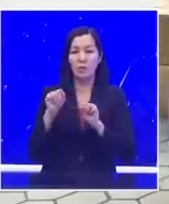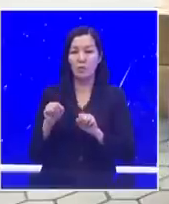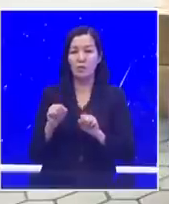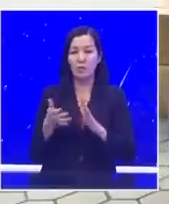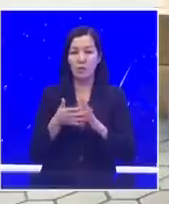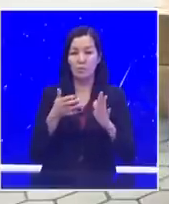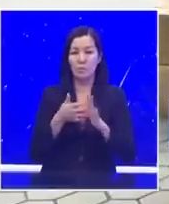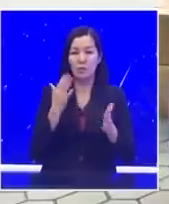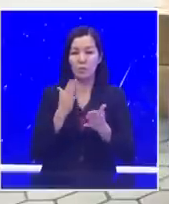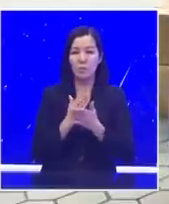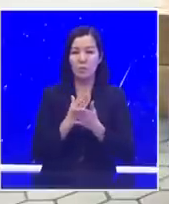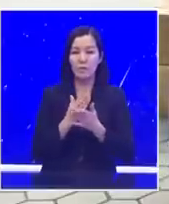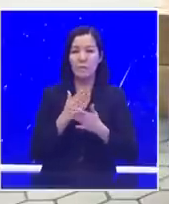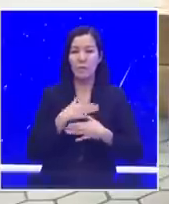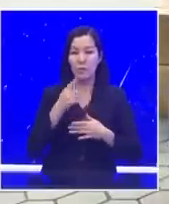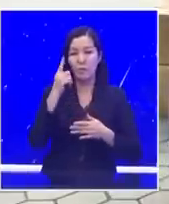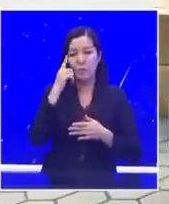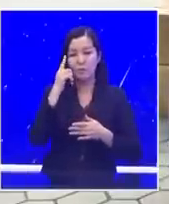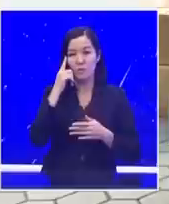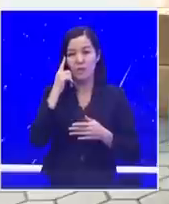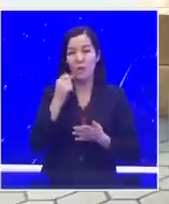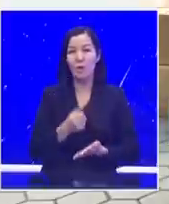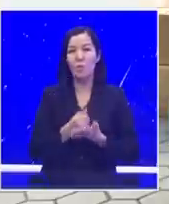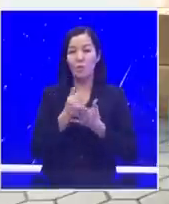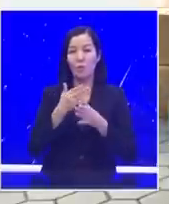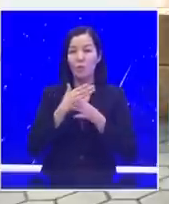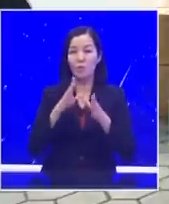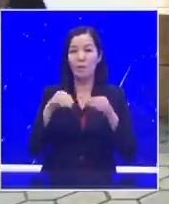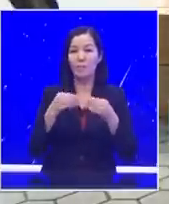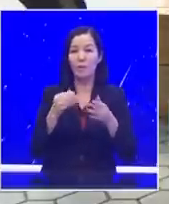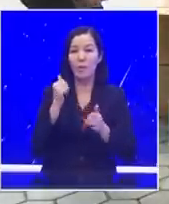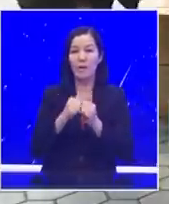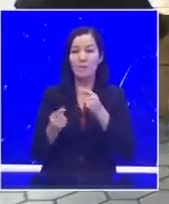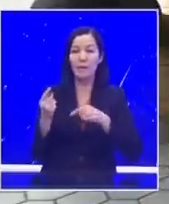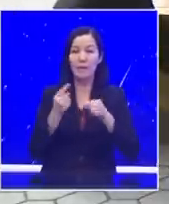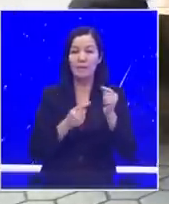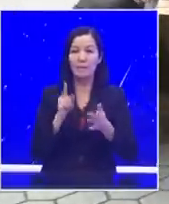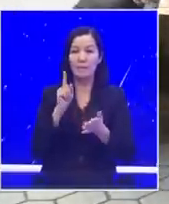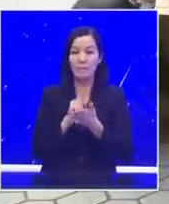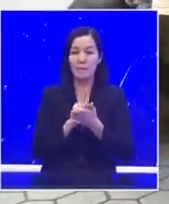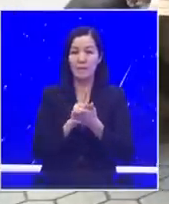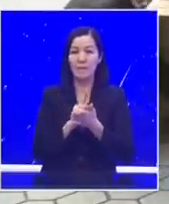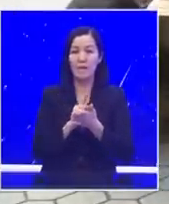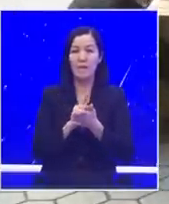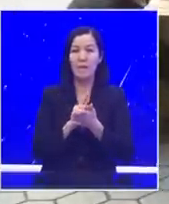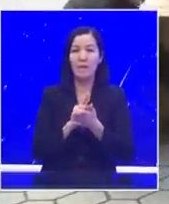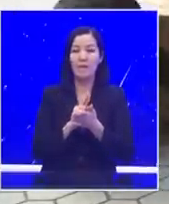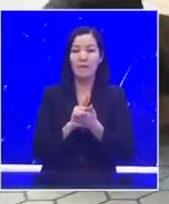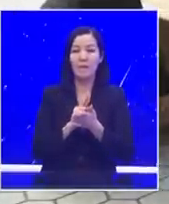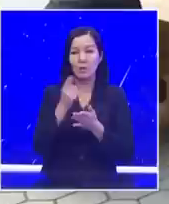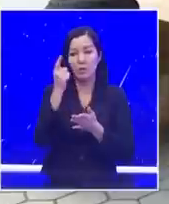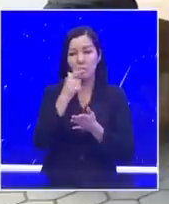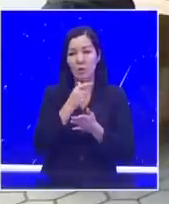болып жатыр. Сондықтан менің ойымша, мұндай қолдау көрсету, әрбір кәсіпкердің азаматтық борышы, әлеуметтік жауапкершілік деп